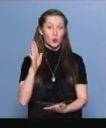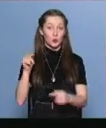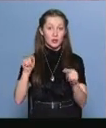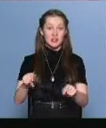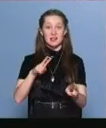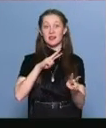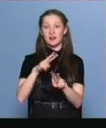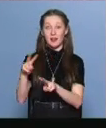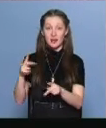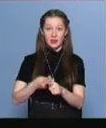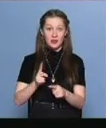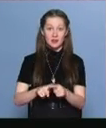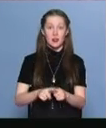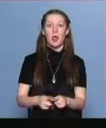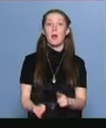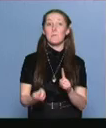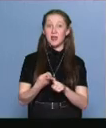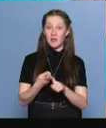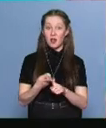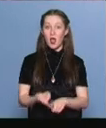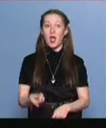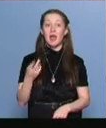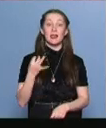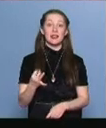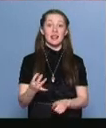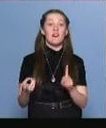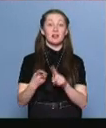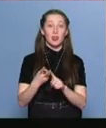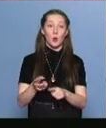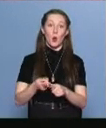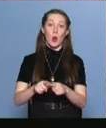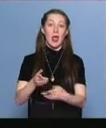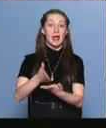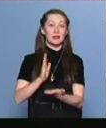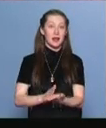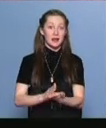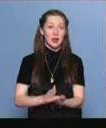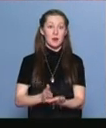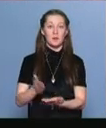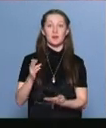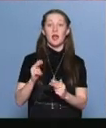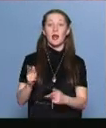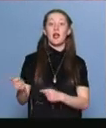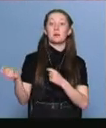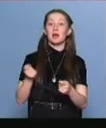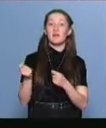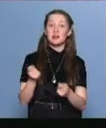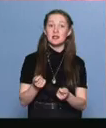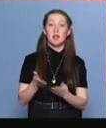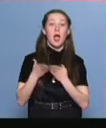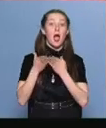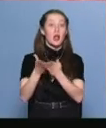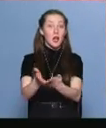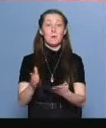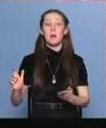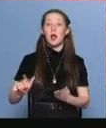контроле. Это первое. Идет? Второе – это хлеб. Пока распутится и катерного сообщения поками нет, Александр